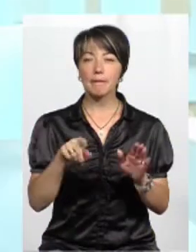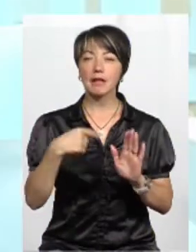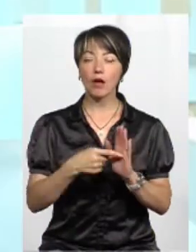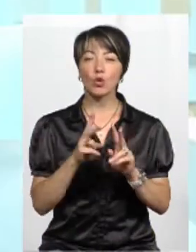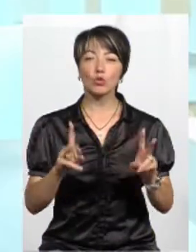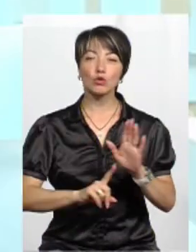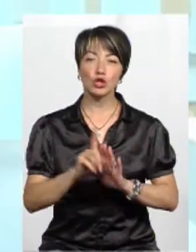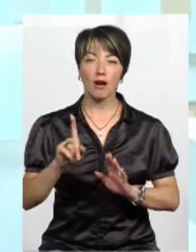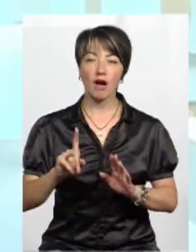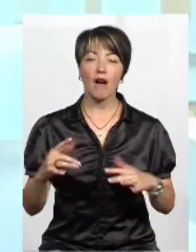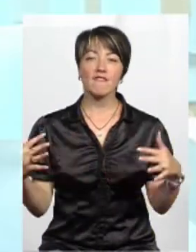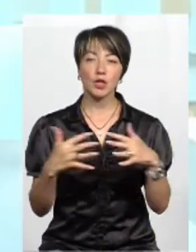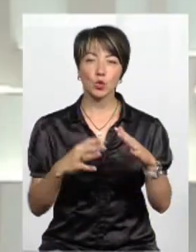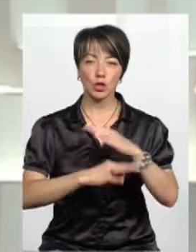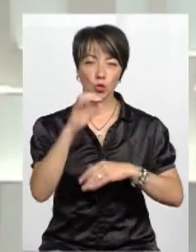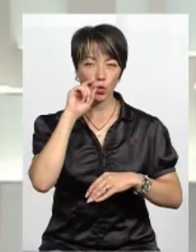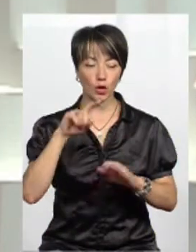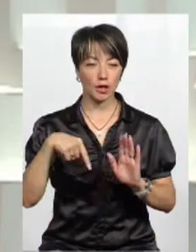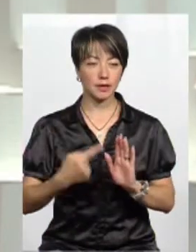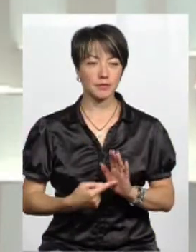кандидатів. Хто почав війну на сході України?